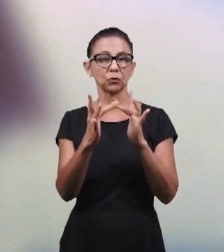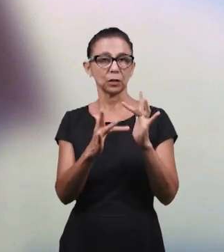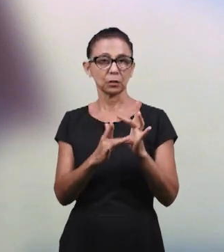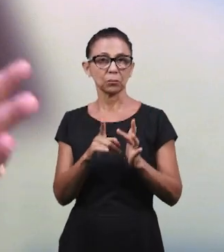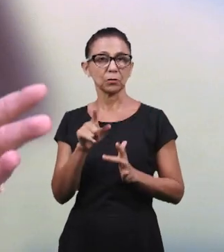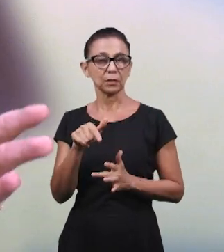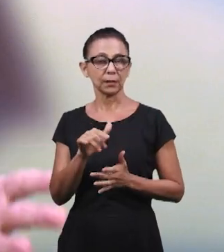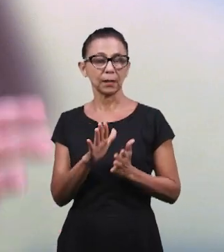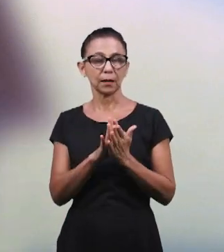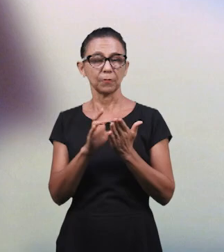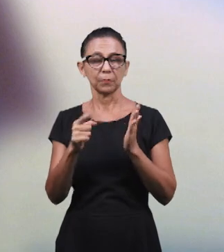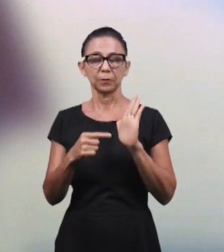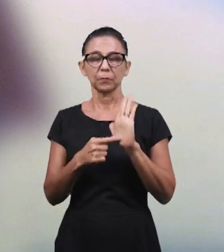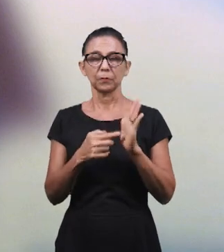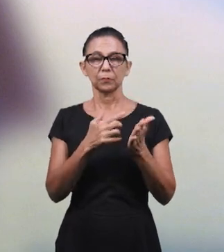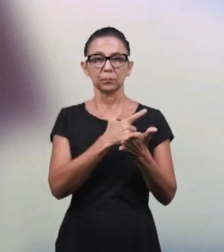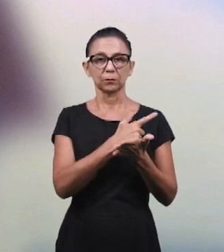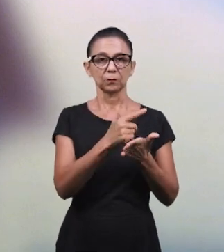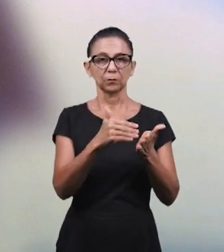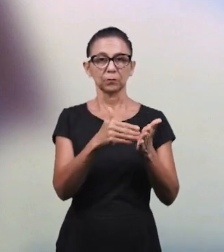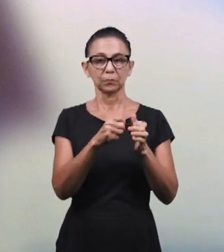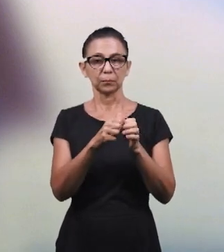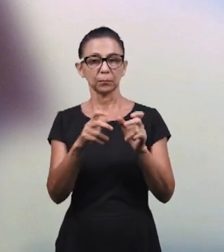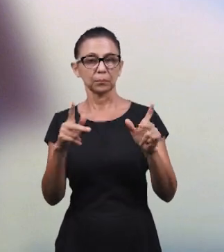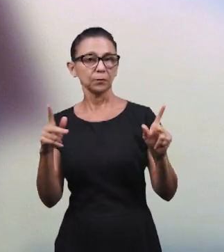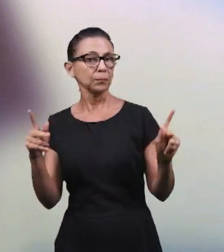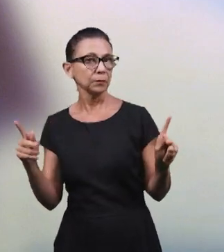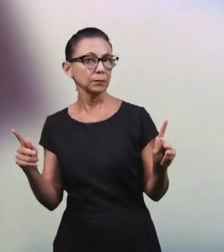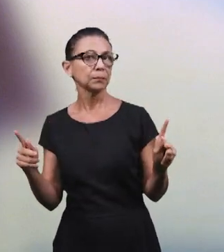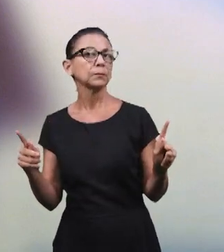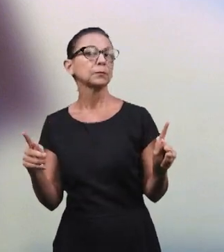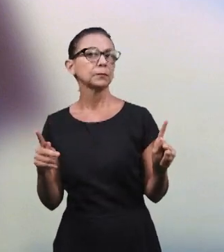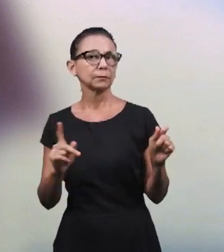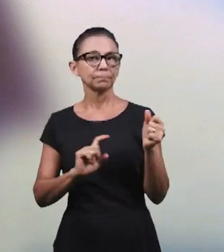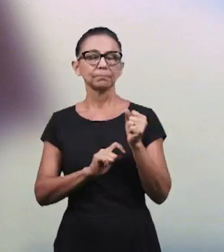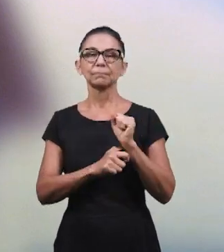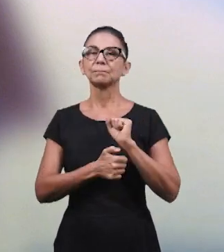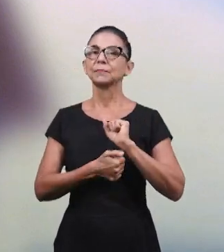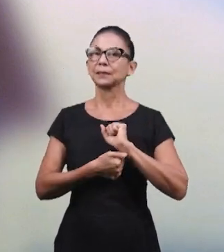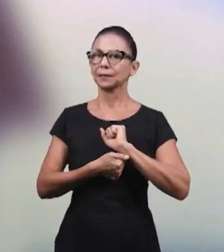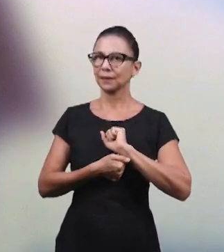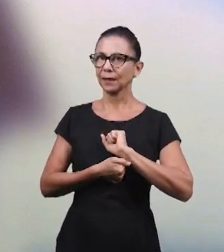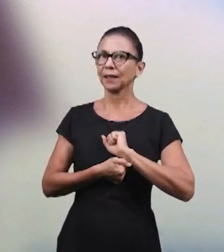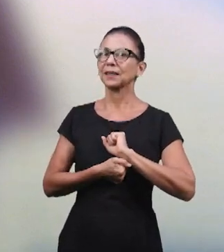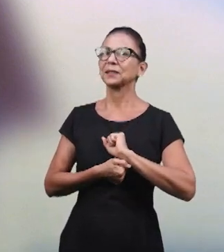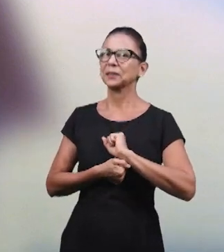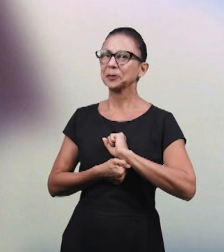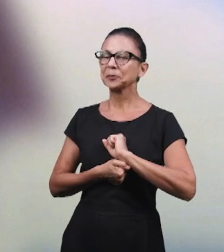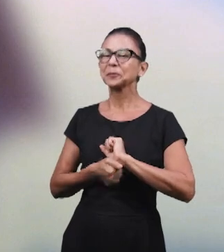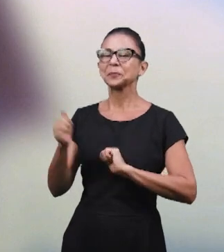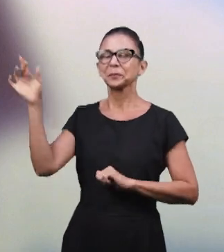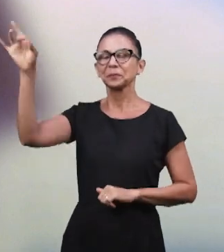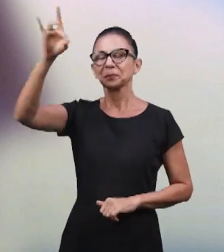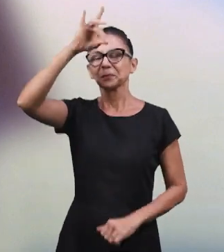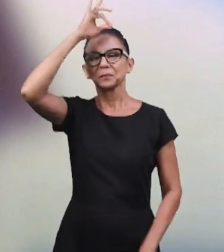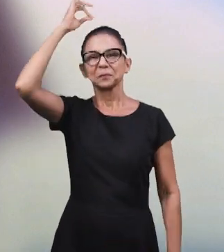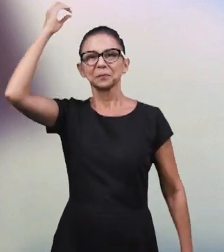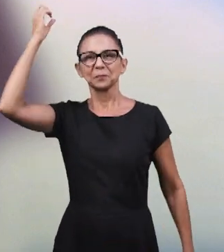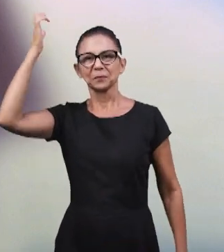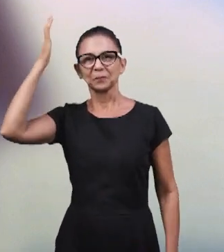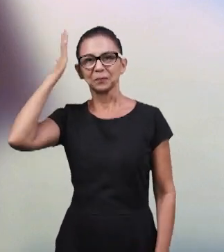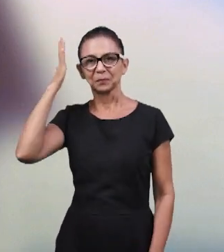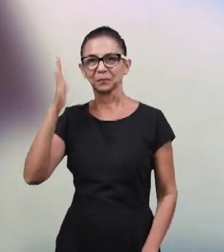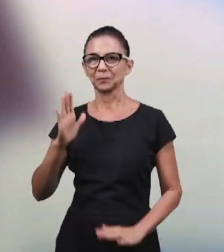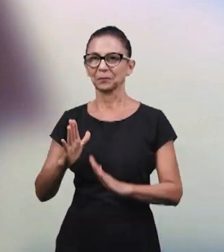apôtres. Cette doctrine, elle est insérée dans la Bible de la Genèse à l'Apocalypse. Mais c'est un mystère, c'est